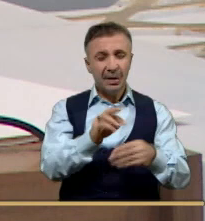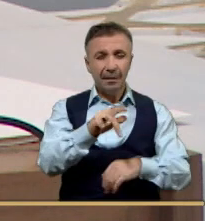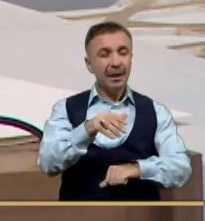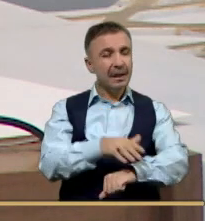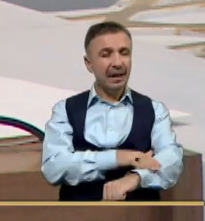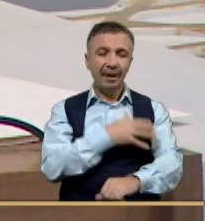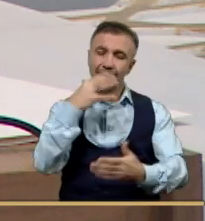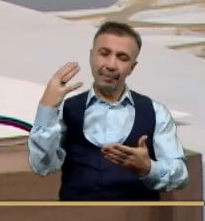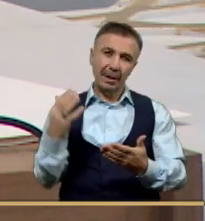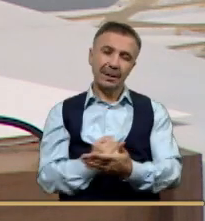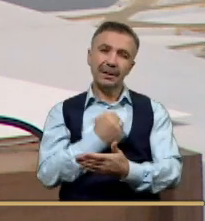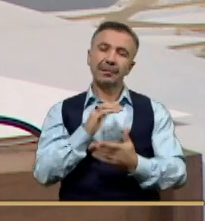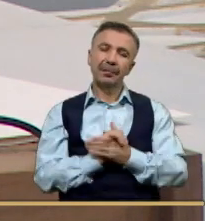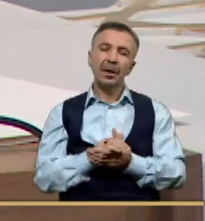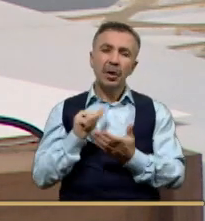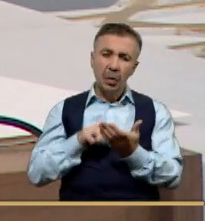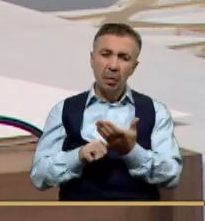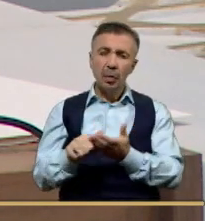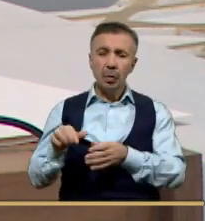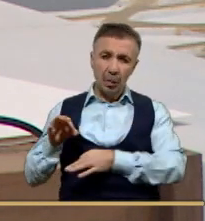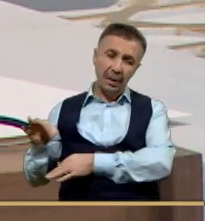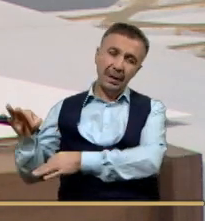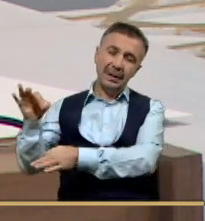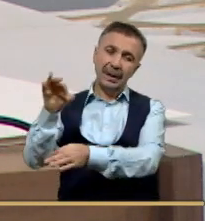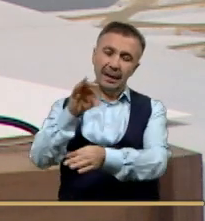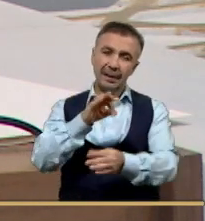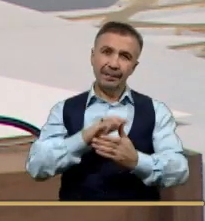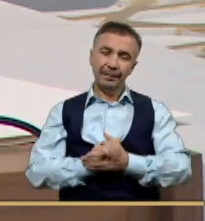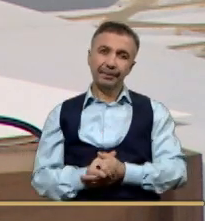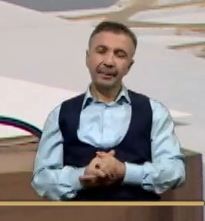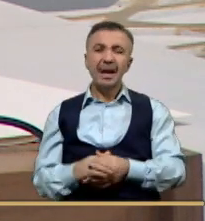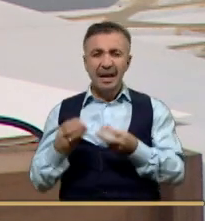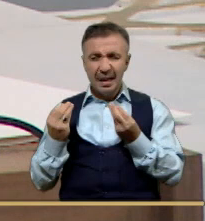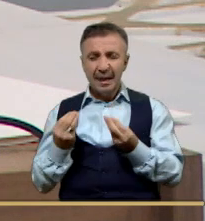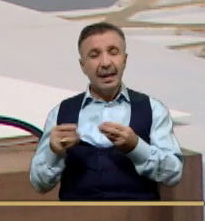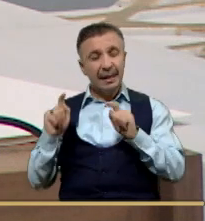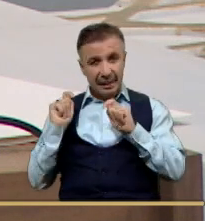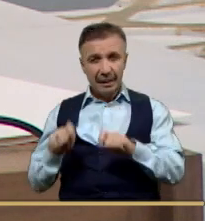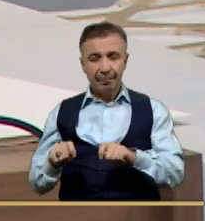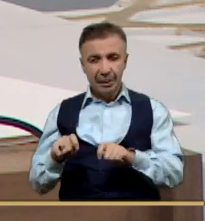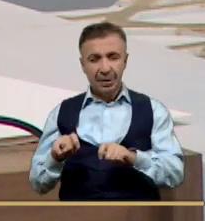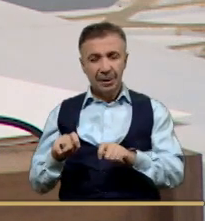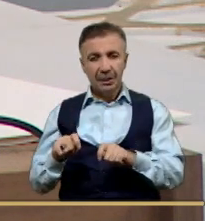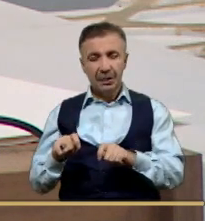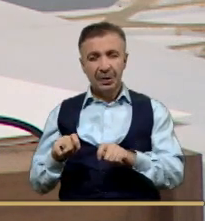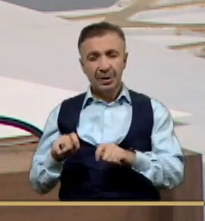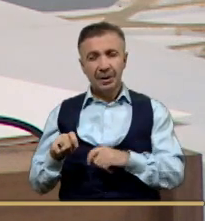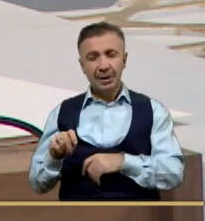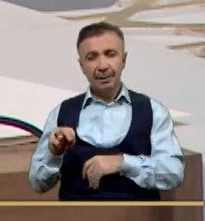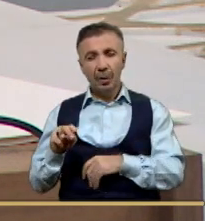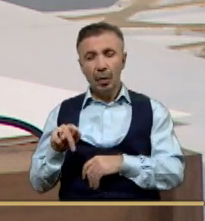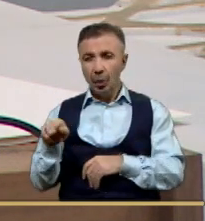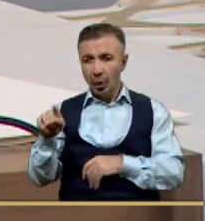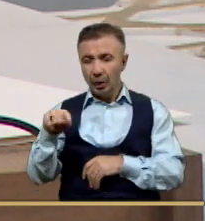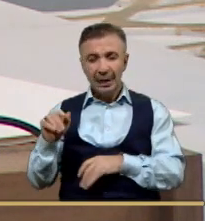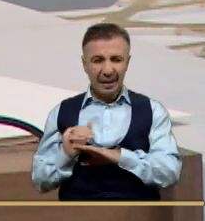Bütün insanlara, sanki bütün insanlara iyilik etmiş, onların yaşamasına